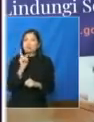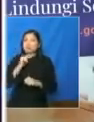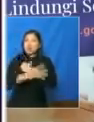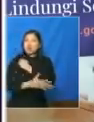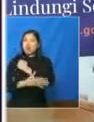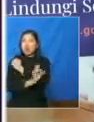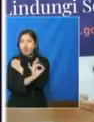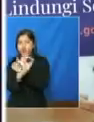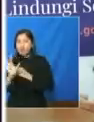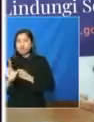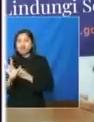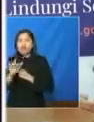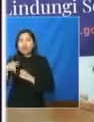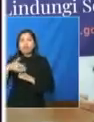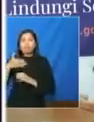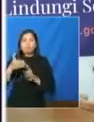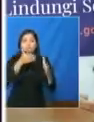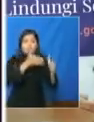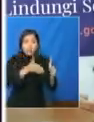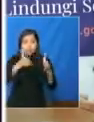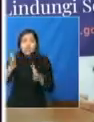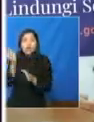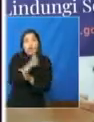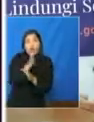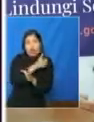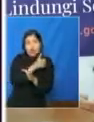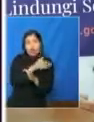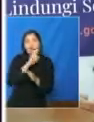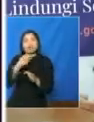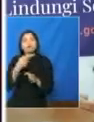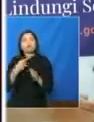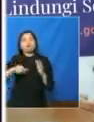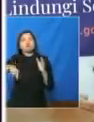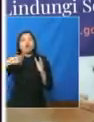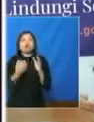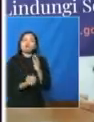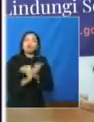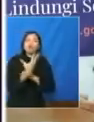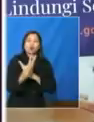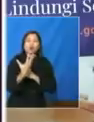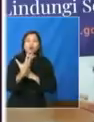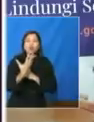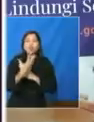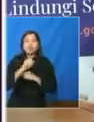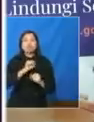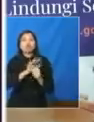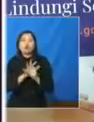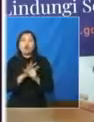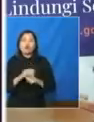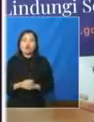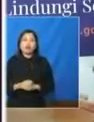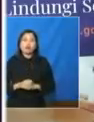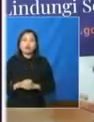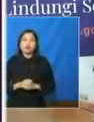lain terkait dengan fase-fase awal dari kasus munculnya kasus positif copied ini kita akan akan